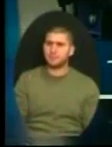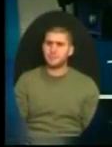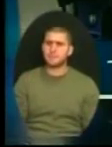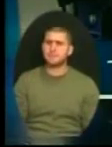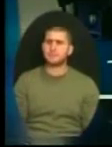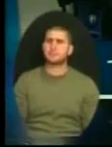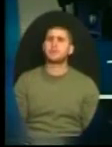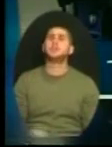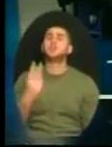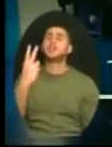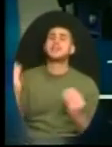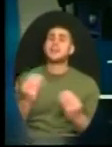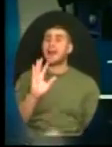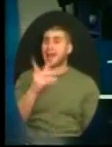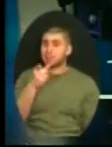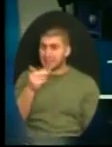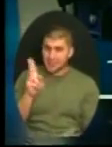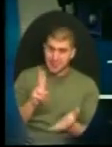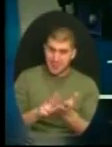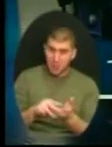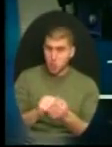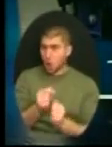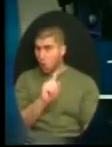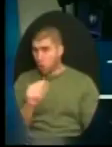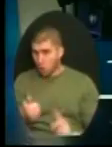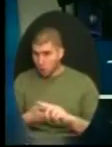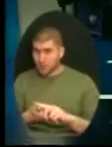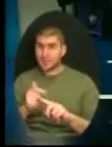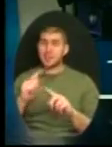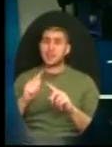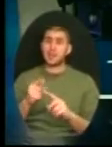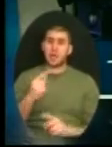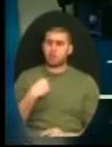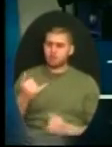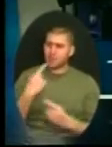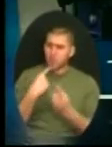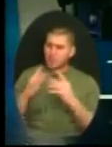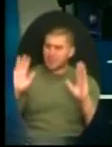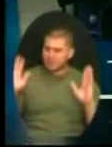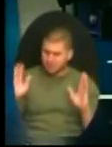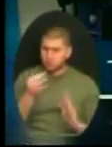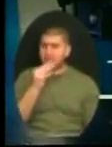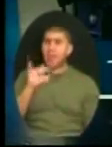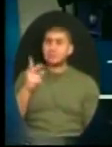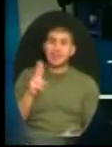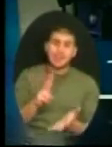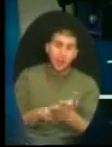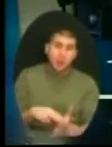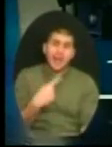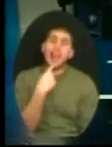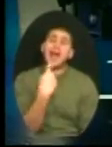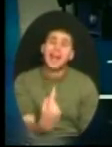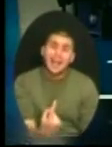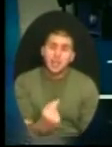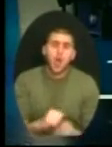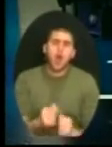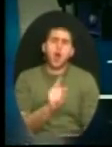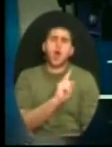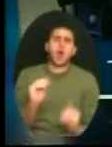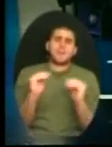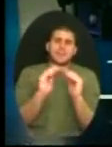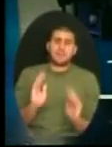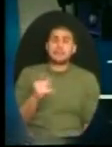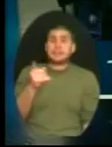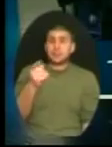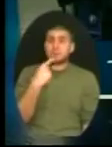שני דברים. בבקשה. שני דברים. האם זה נכון או לא נכון? דבר אחד, אנחנו לא דנים פה בזה. והאם זה נכון לומר את זה? או לא לומר את זה.